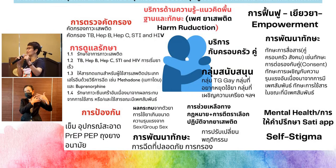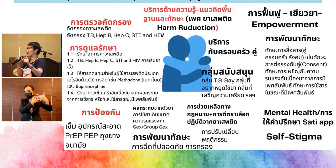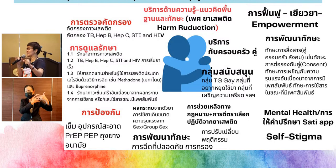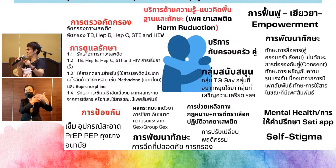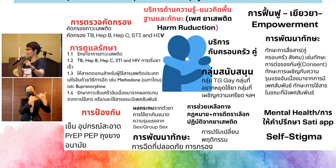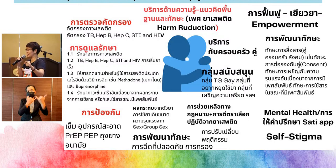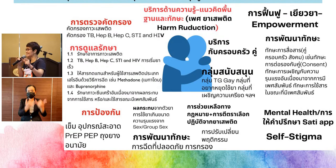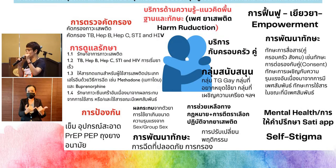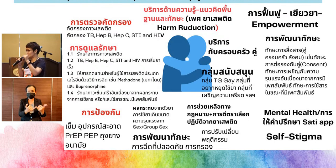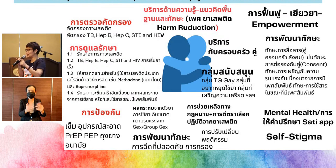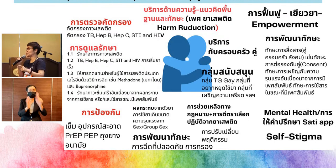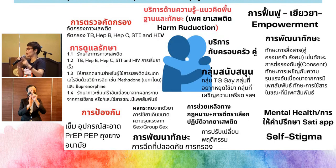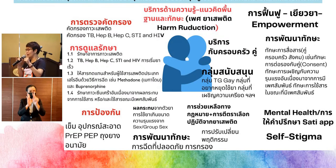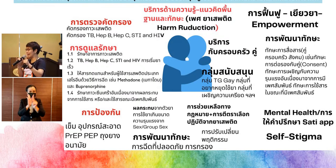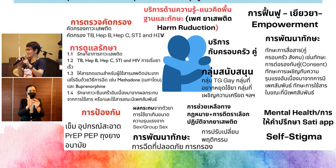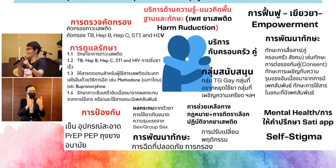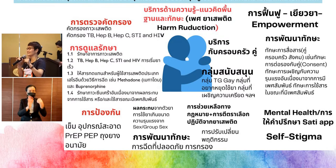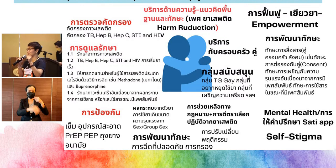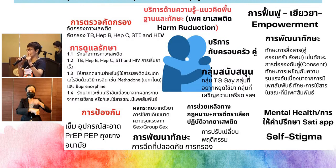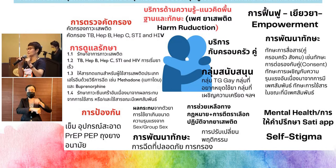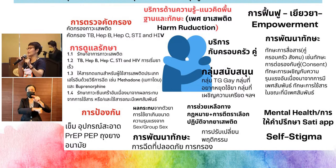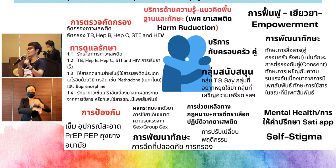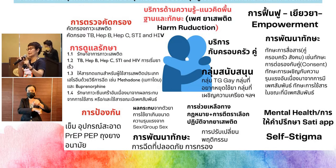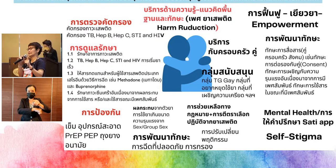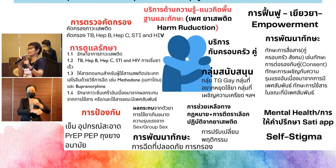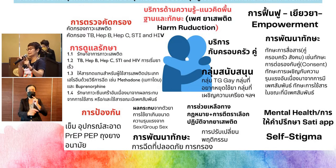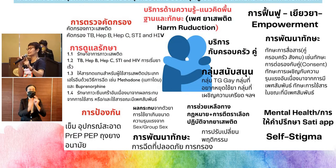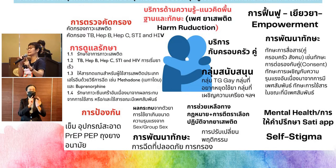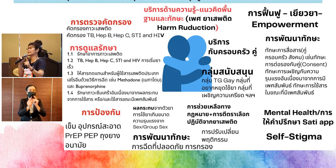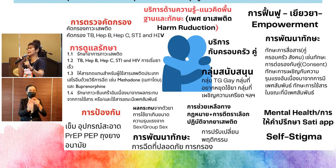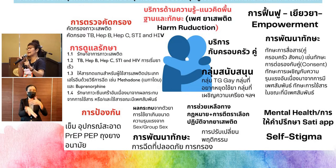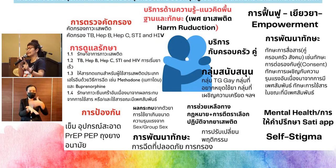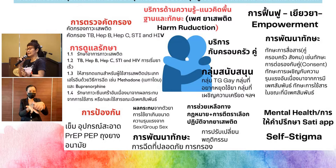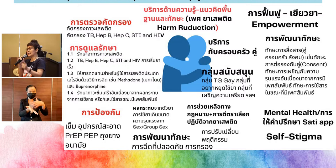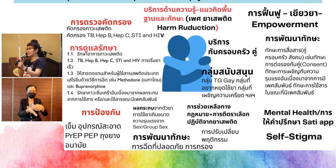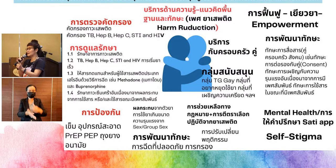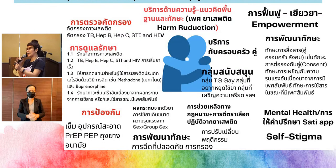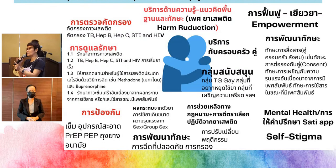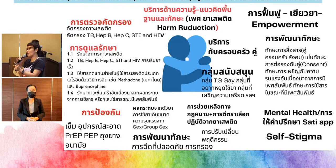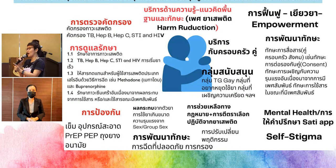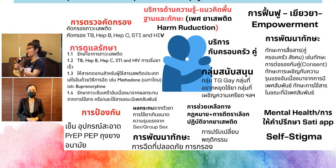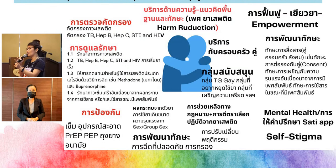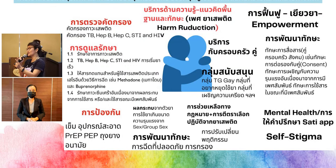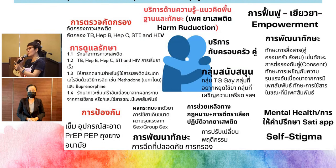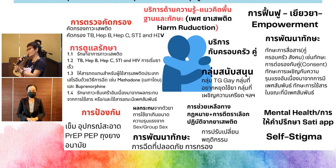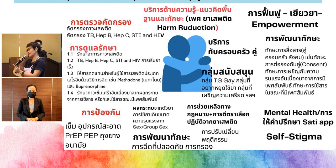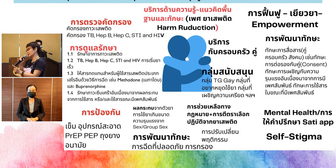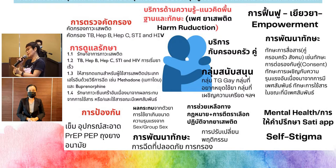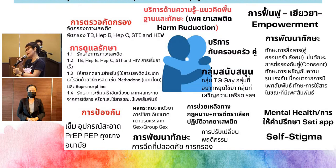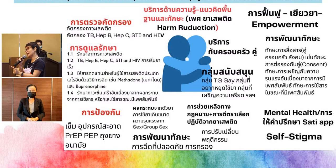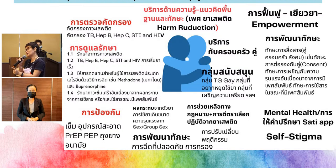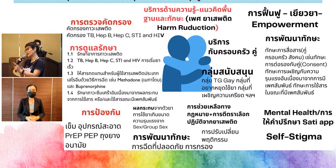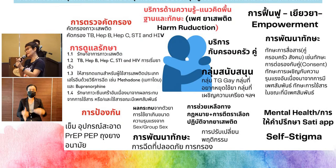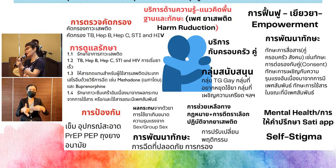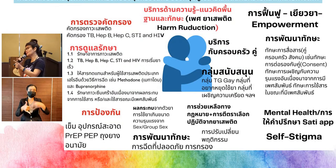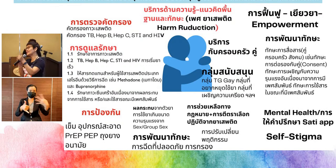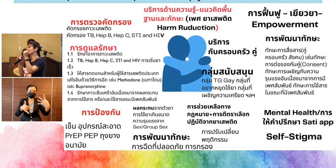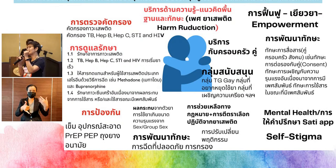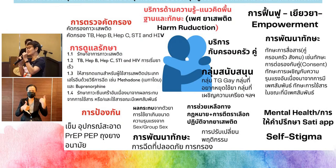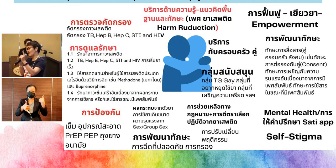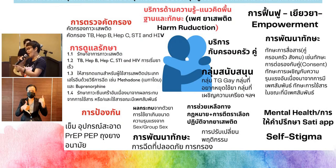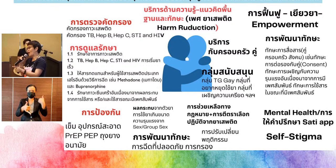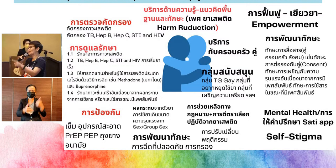าพลัสเรื่องพาร์ทกฎหมายซึ่งเดี๋ยวมันจะมีอยู่ช่วงบ่ายเนาะที่จะต้องได้คุยกันลึกๆเรื่องนี้นะคะในขณะเดียวกันพอพูดเรื่องความหลากหลายทางเพศมัน